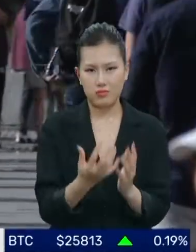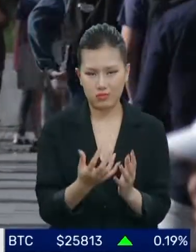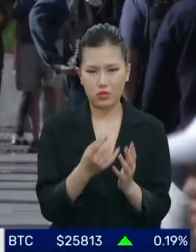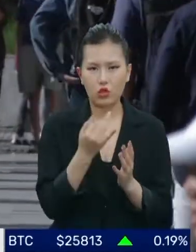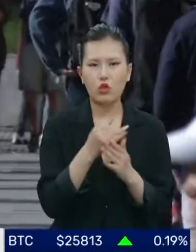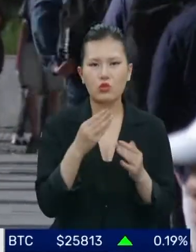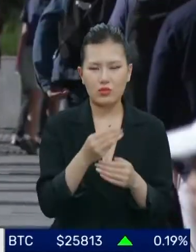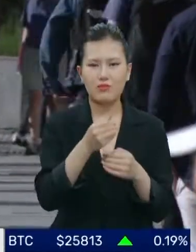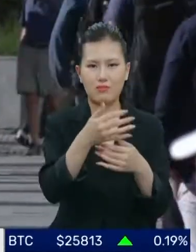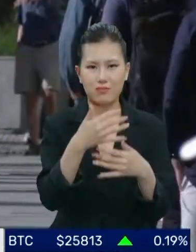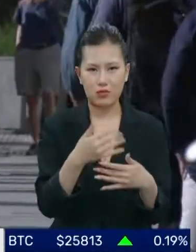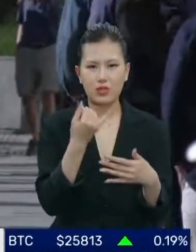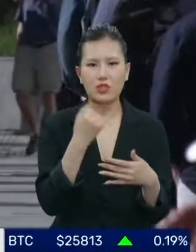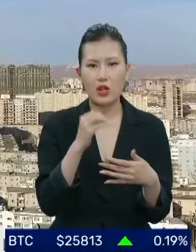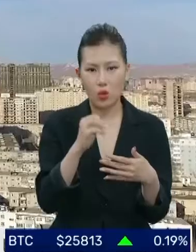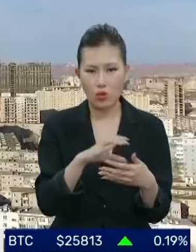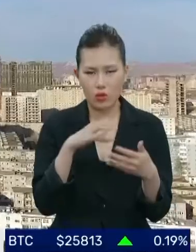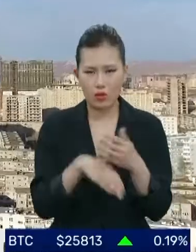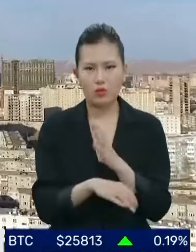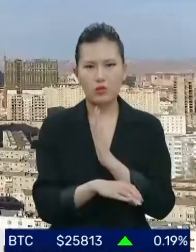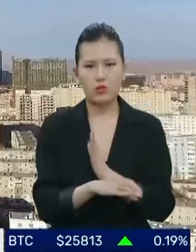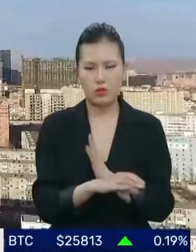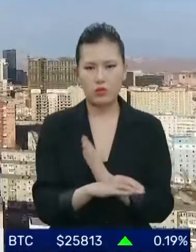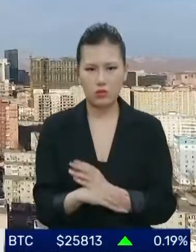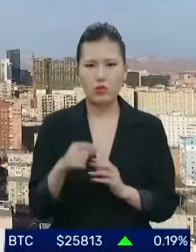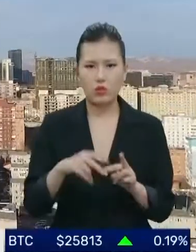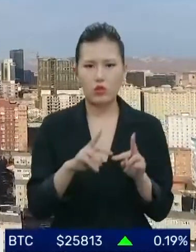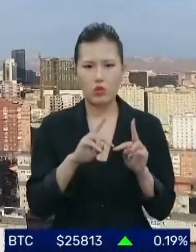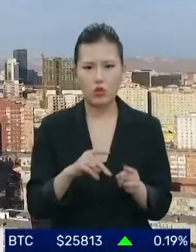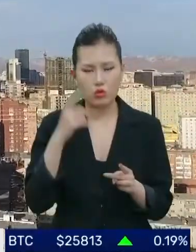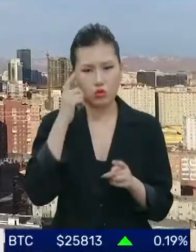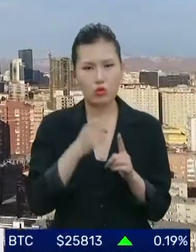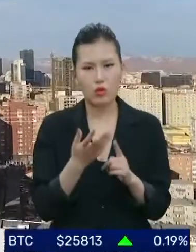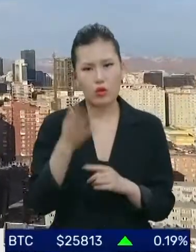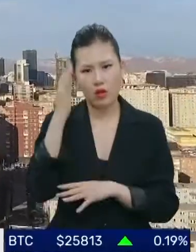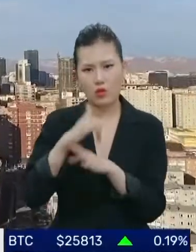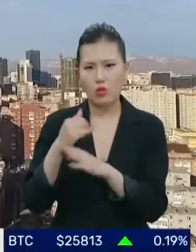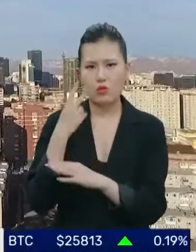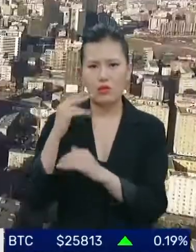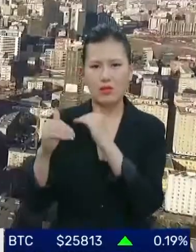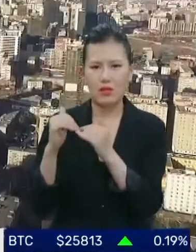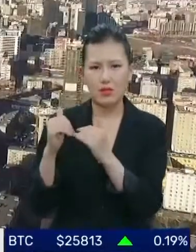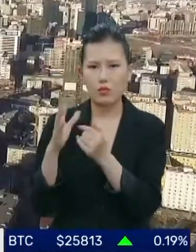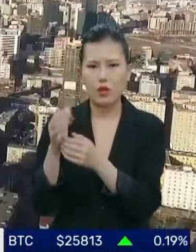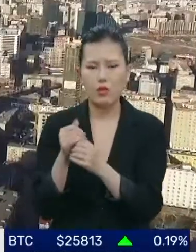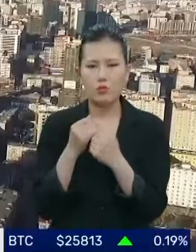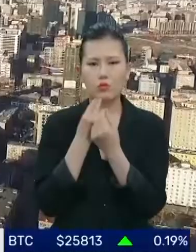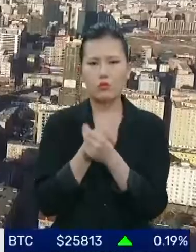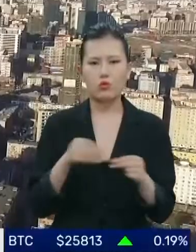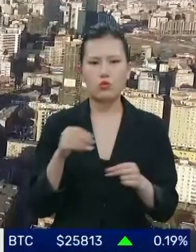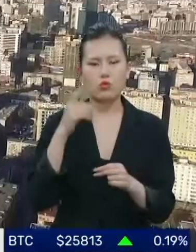тусгажээ. Хөрөнгө оруулалтын тухай хуулийн шинжилсэн найруулгын гол өөрчлөлт нь гадныхан тавьдаг хязгаарлалтыг байхгүй болгоход чиглэж байна.